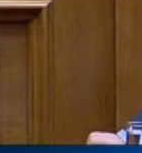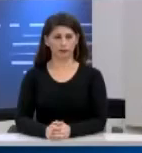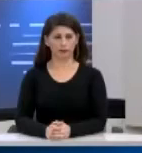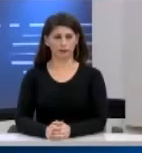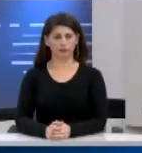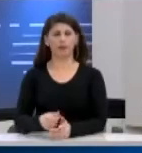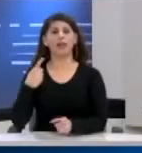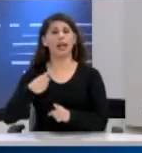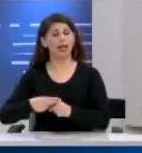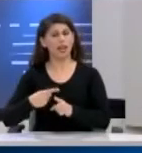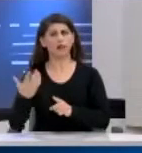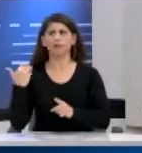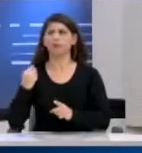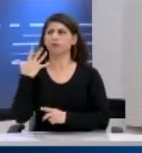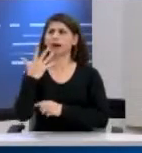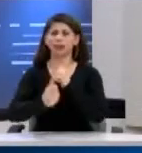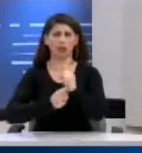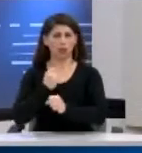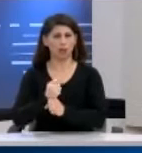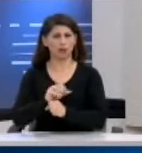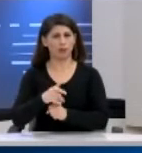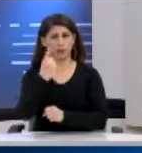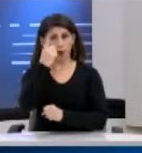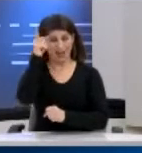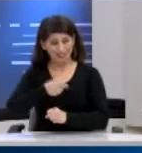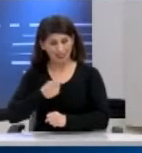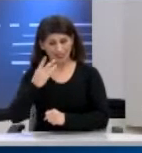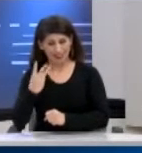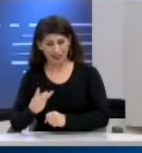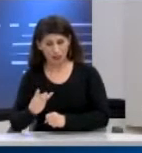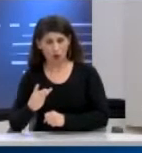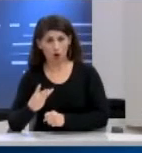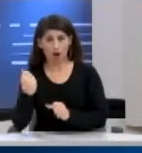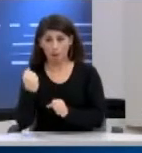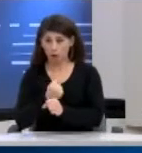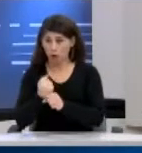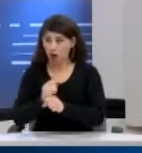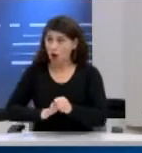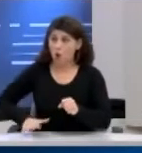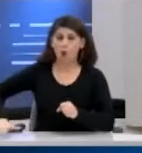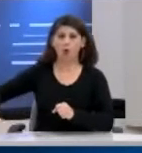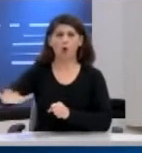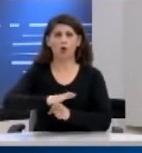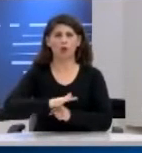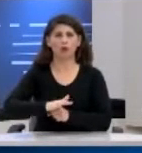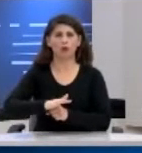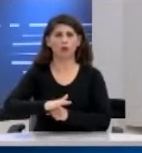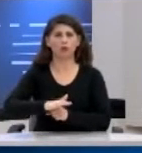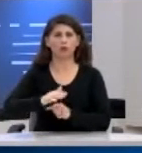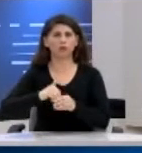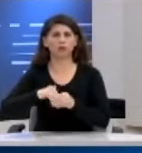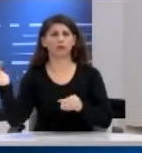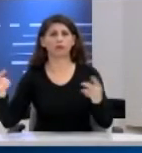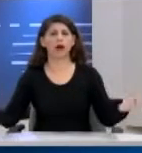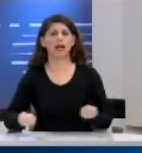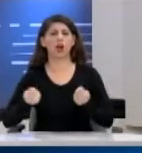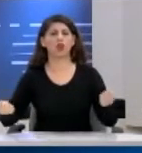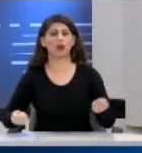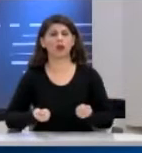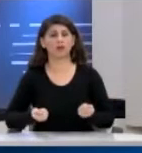οποία κάτι λιγότερο από το 1/3 του εργατικού δυναμικού της ήταν εκτός παραγωγής. Και ακόμη